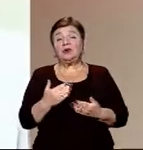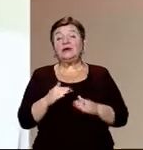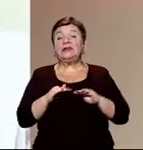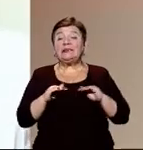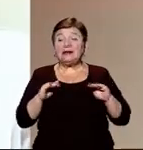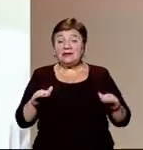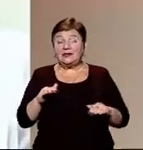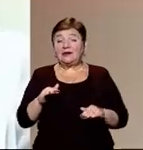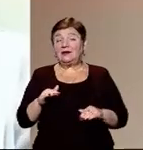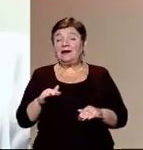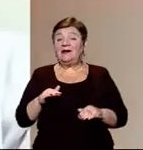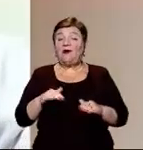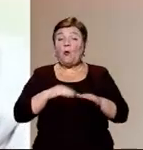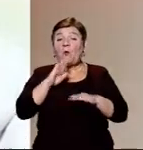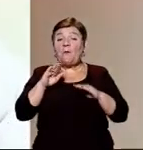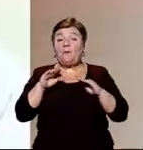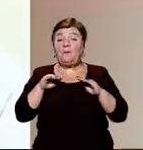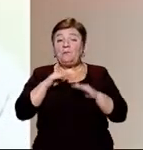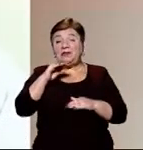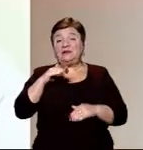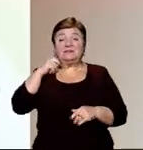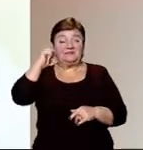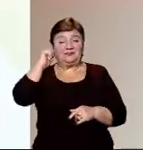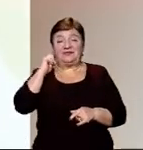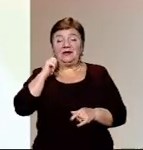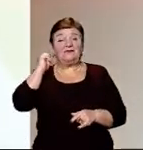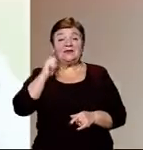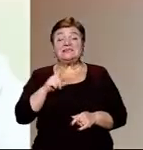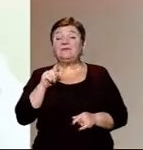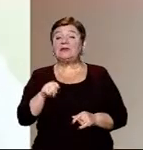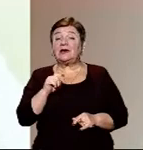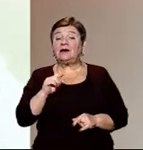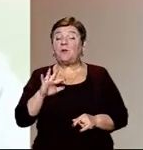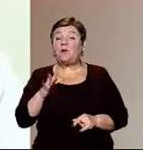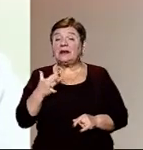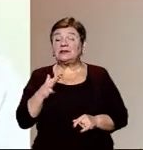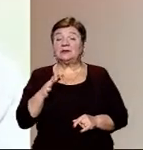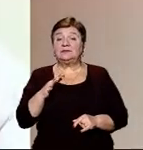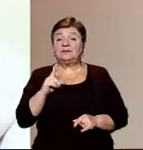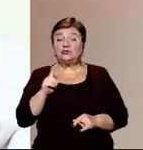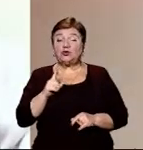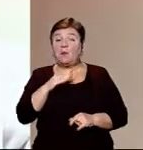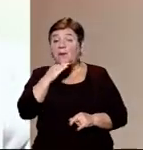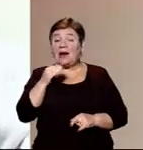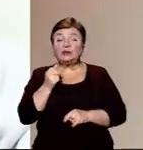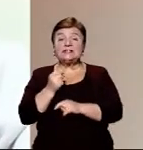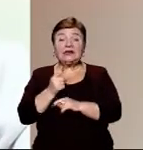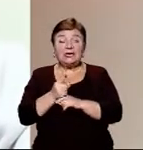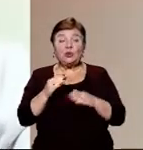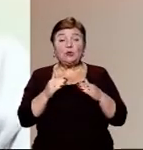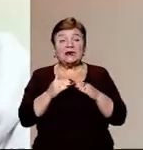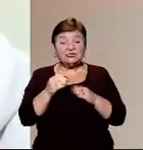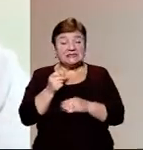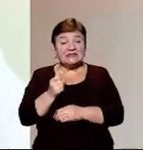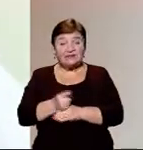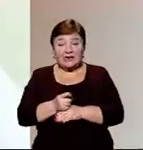діти в підлітковому віці. А негативний момент – те, що задають багато домашніх